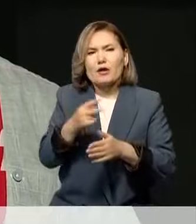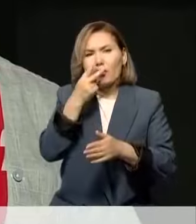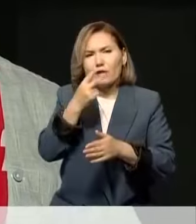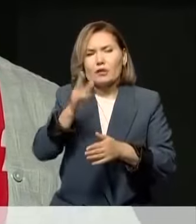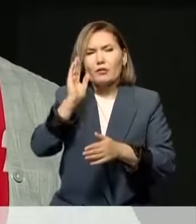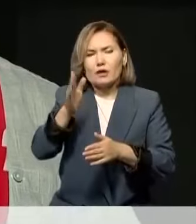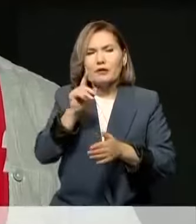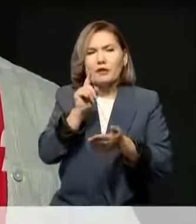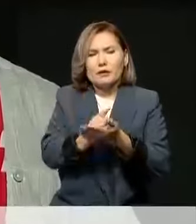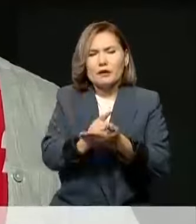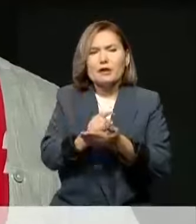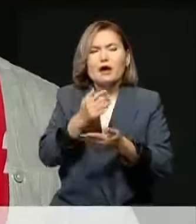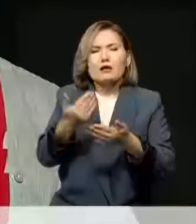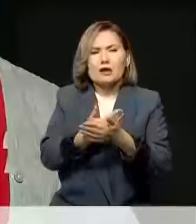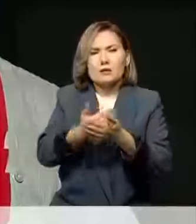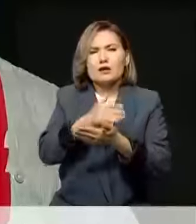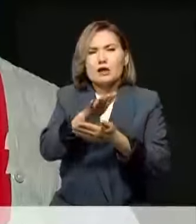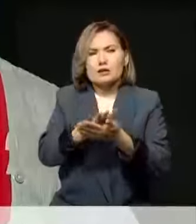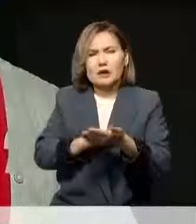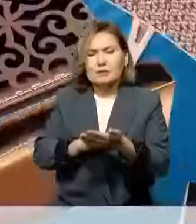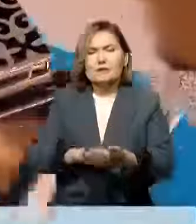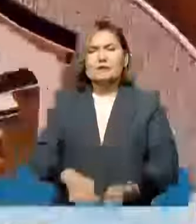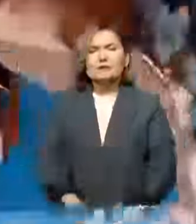екен. Ал біз жалғастырамыз.